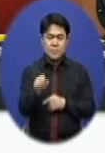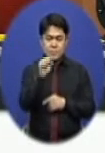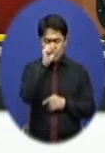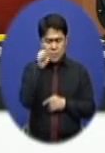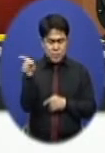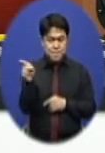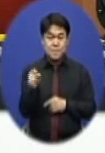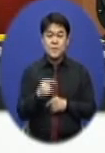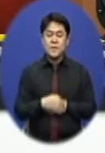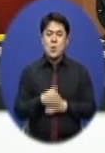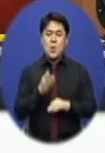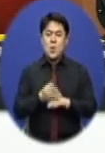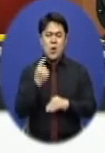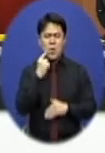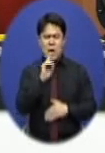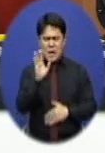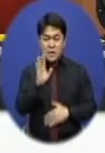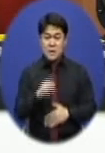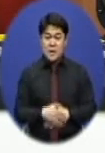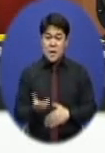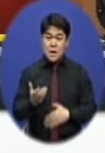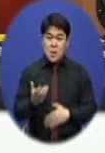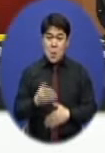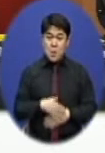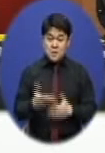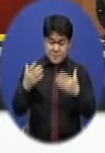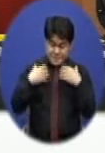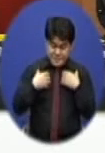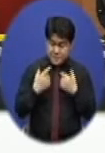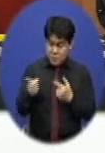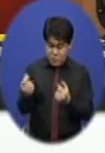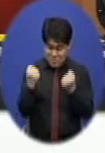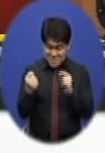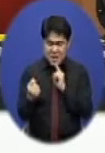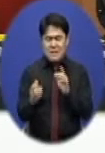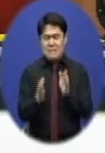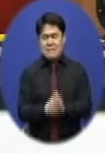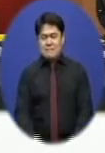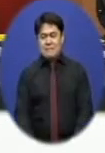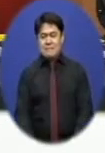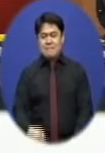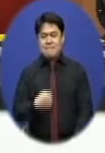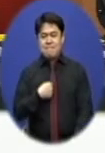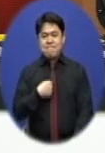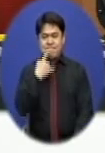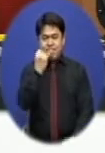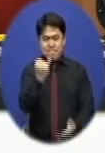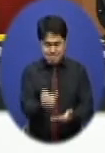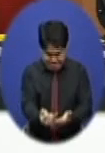저는 거짓말을 못 하잖아요. 아니, 아픈 거를 어머님한테 주고 건강하라. 아유, 고맙습니다. 어머님, 아니, 개인적으로 저도 진짜